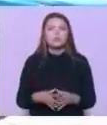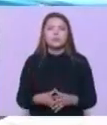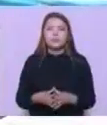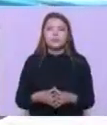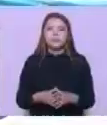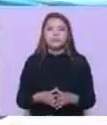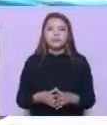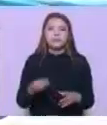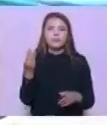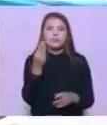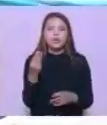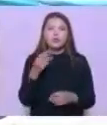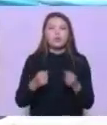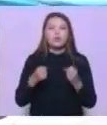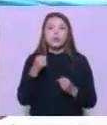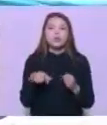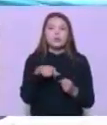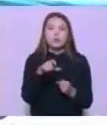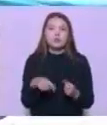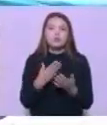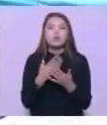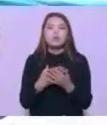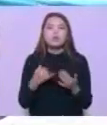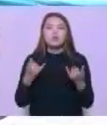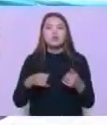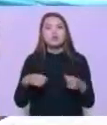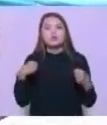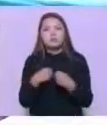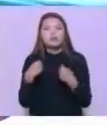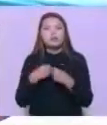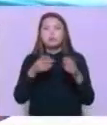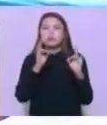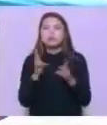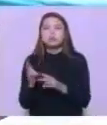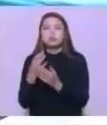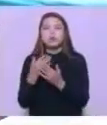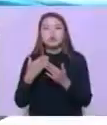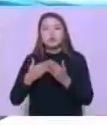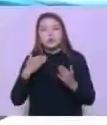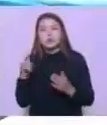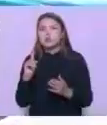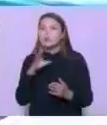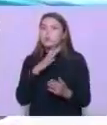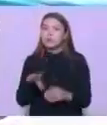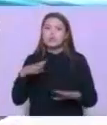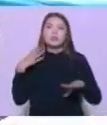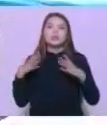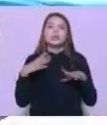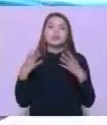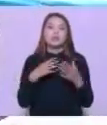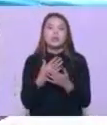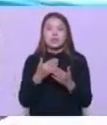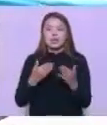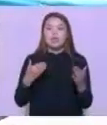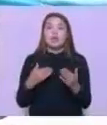қаласы аумағында жүргізушілердің көлік тәртібін арттыру, жол көлік оқиғаларының алдын алу мақсатында ағымдағы жылдың тамыз айының 19-25